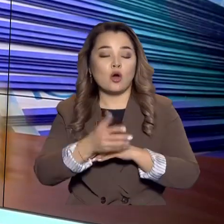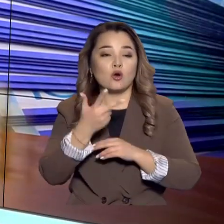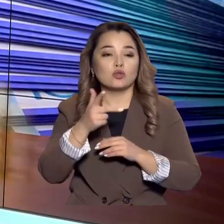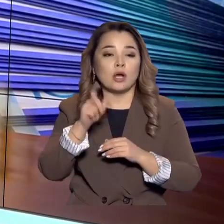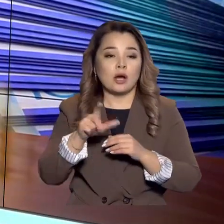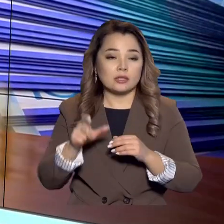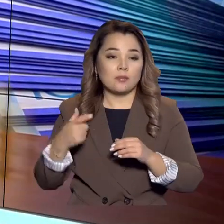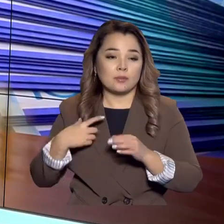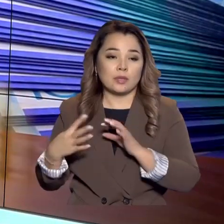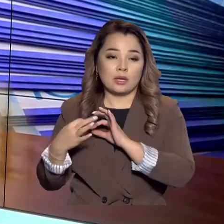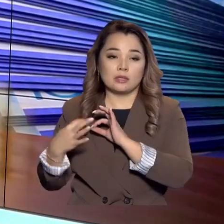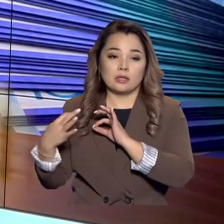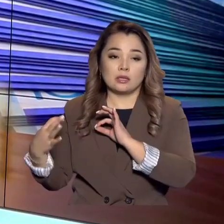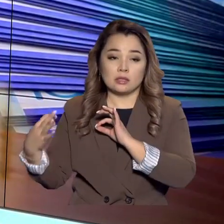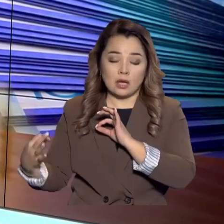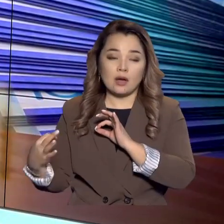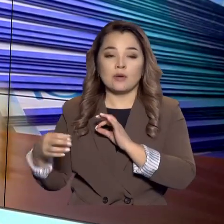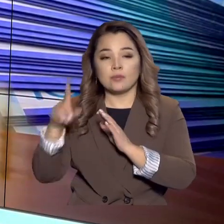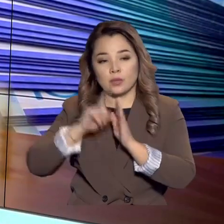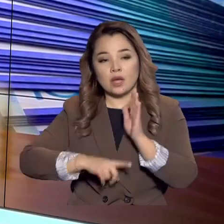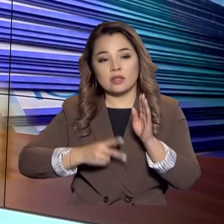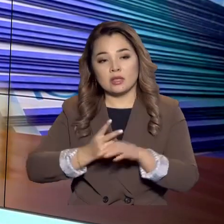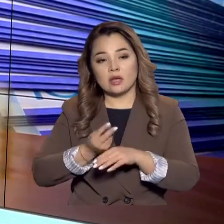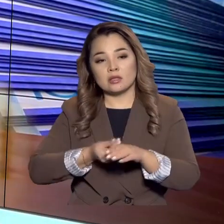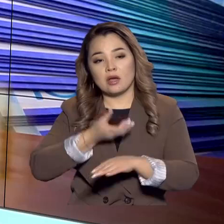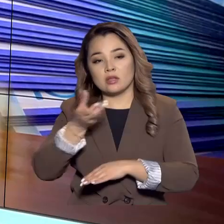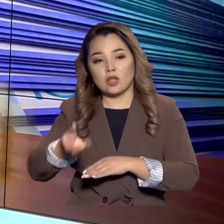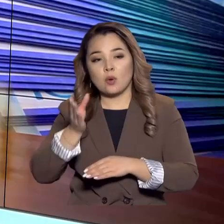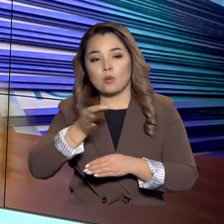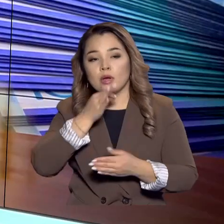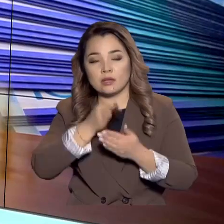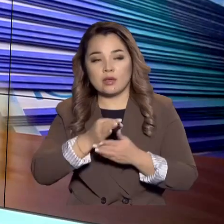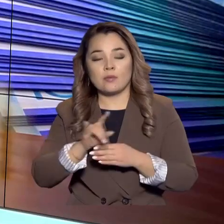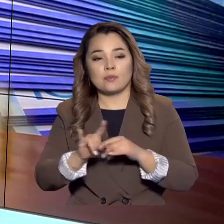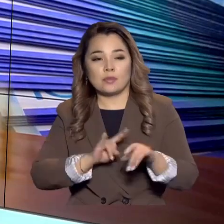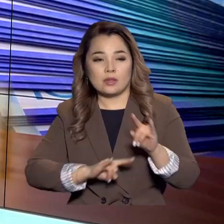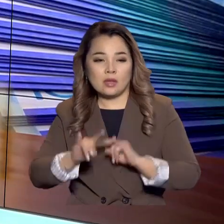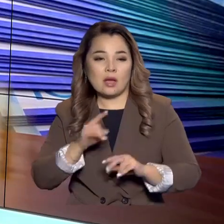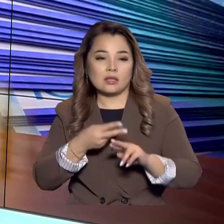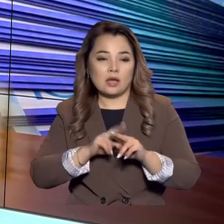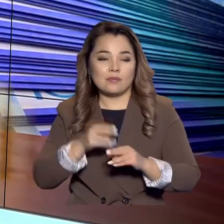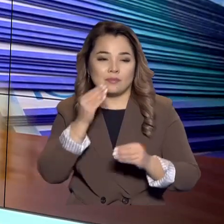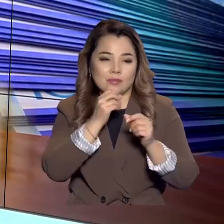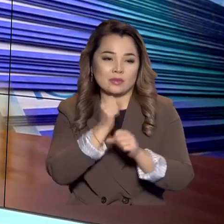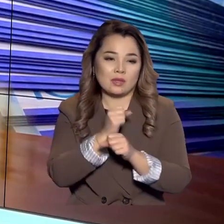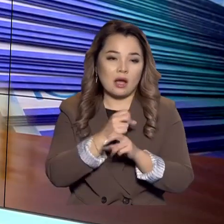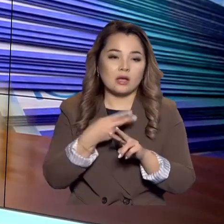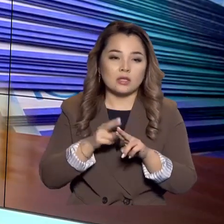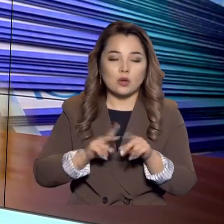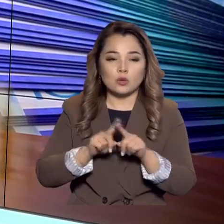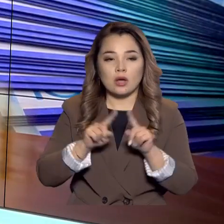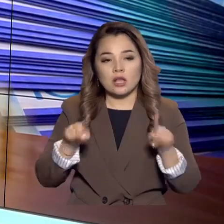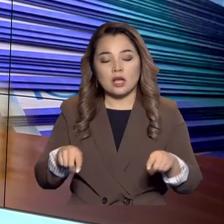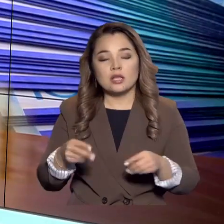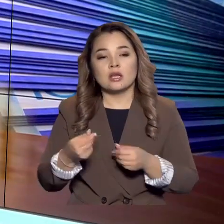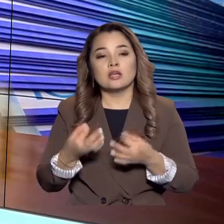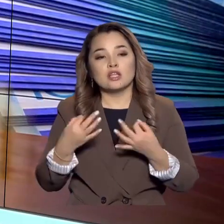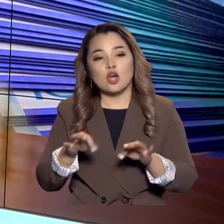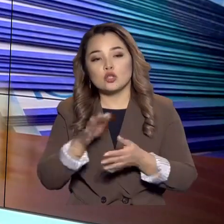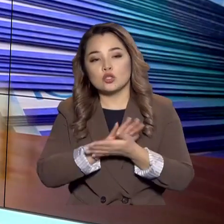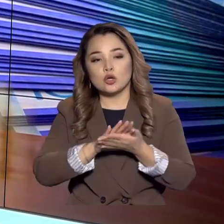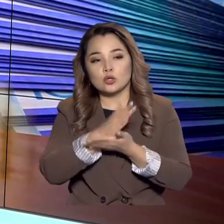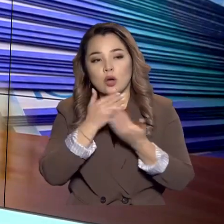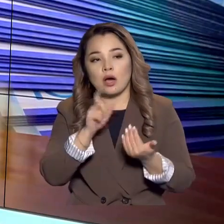тіркесе, екесе ақша төлейміз деп сендіреді екен. Негізі олардың қаржы жинап түрлі операцияларды жасауға лицензиясы жоқ. Сондықтан азаматтарды